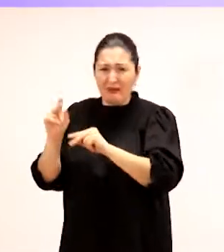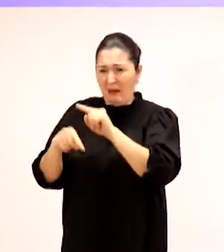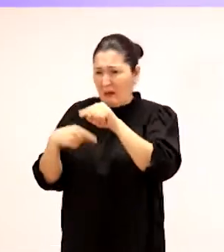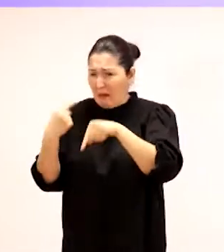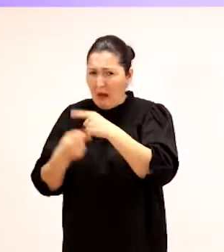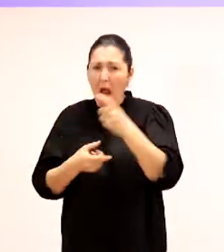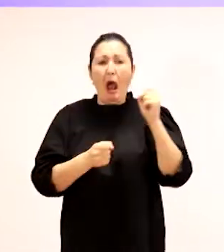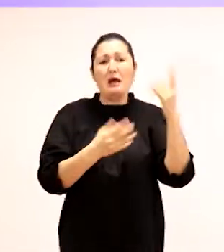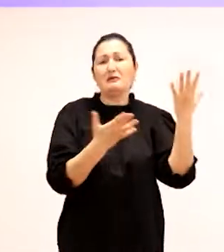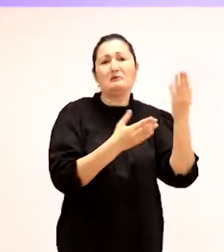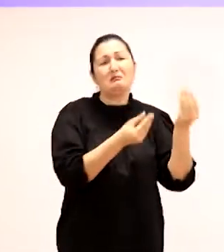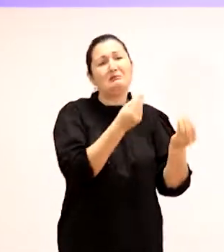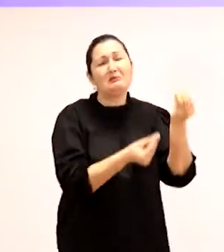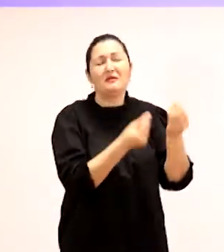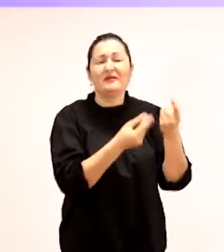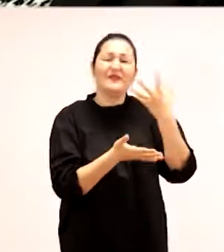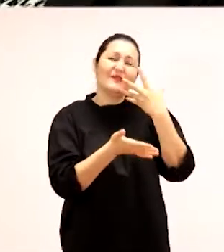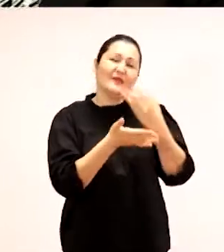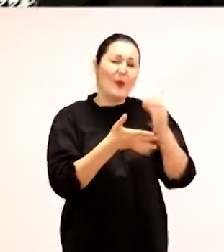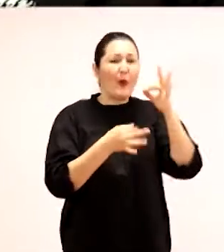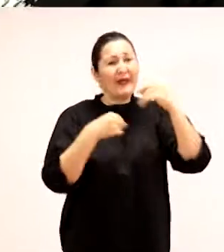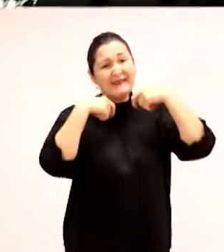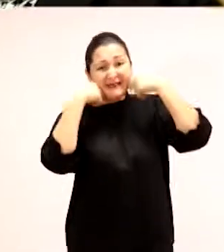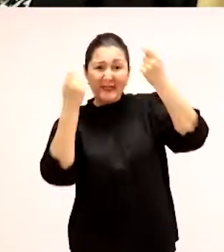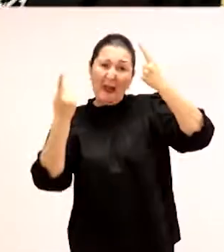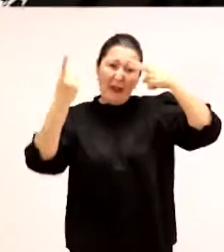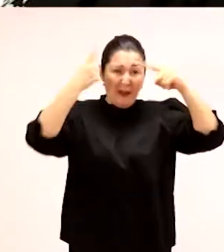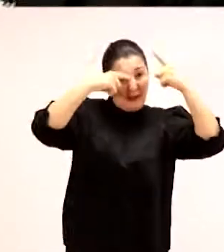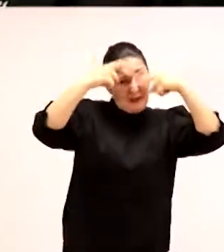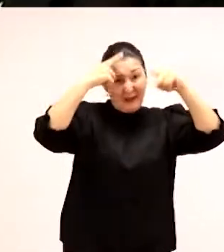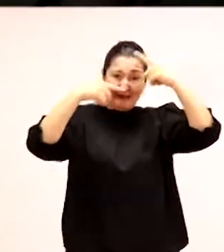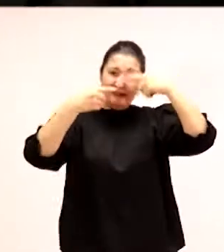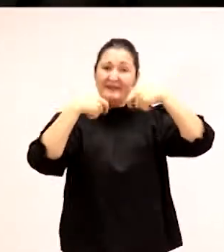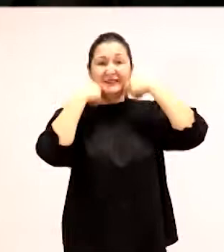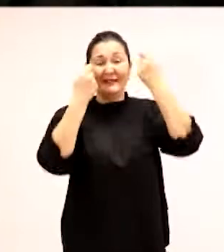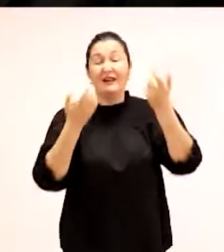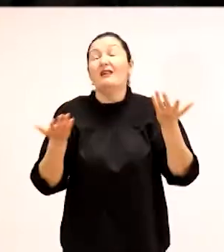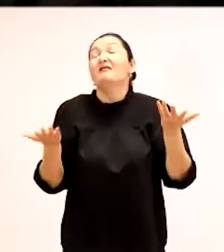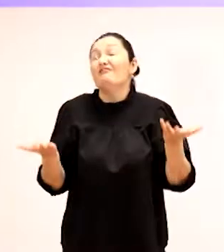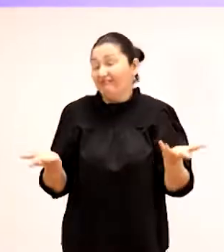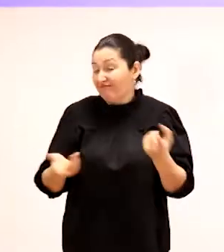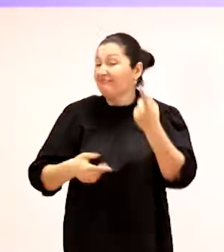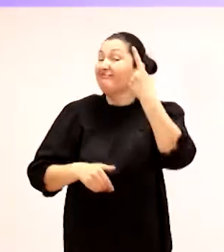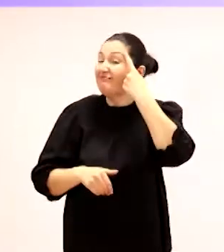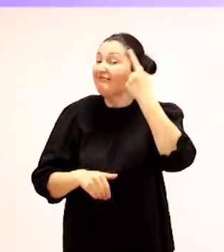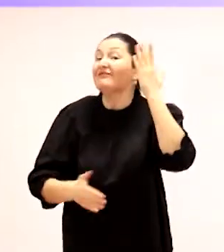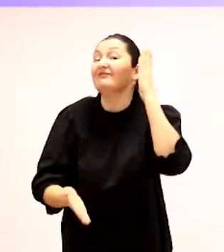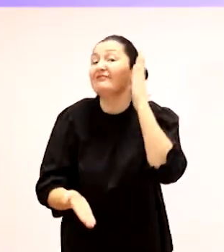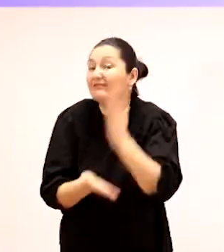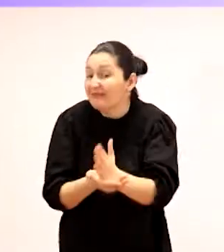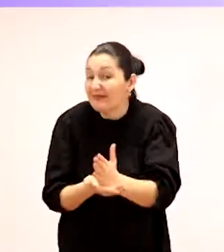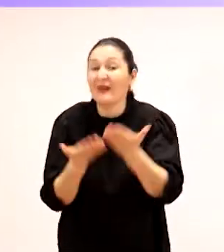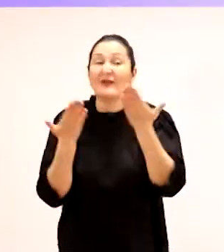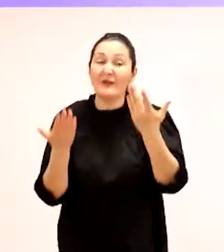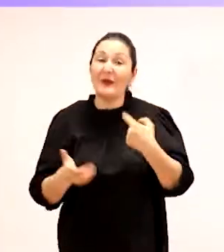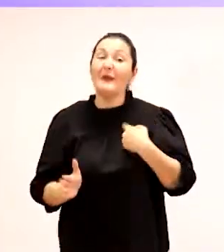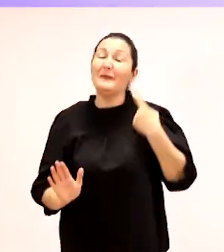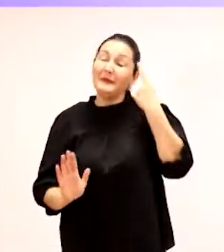а Азиз... А я играл в свой день рождения. Да. Ну, все понятно, я все